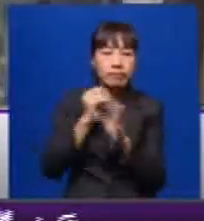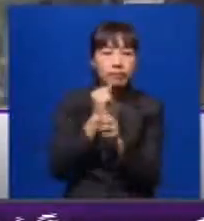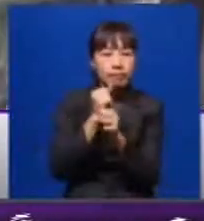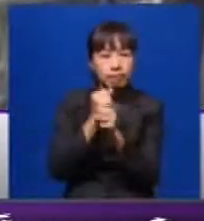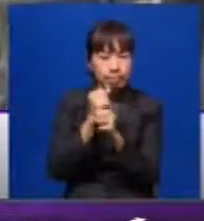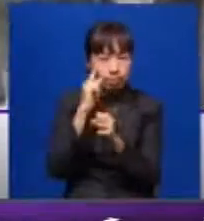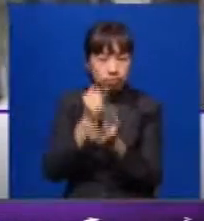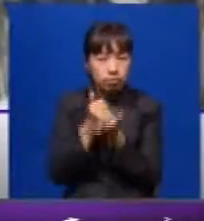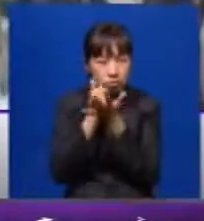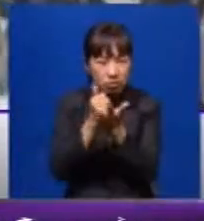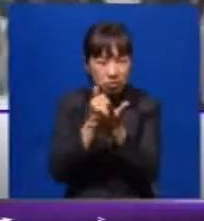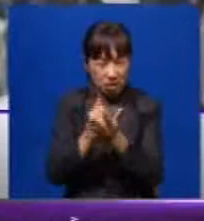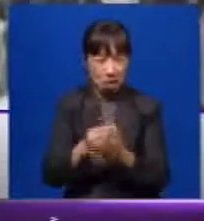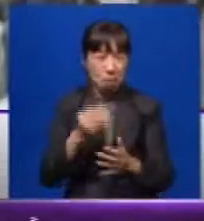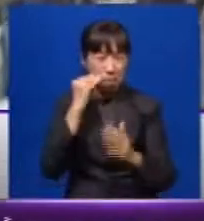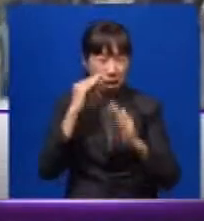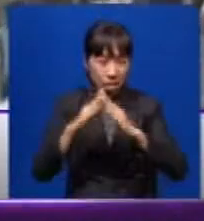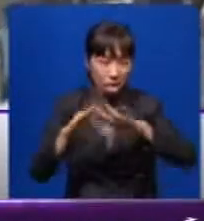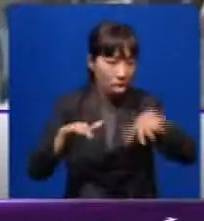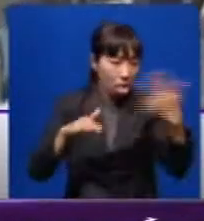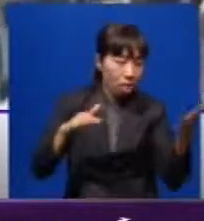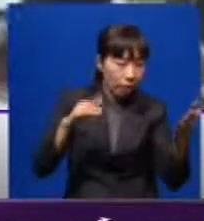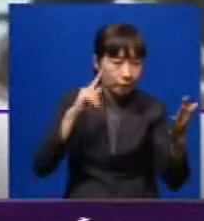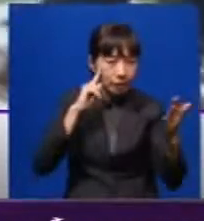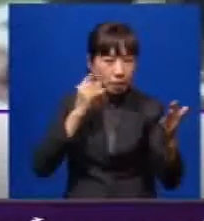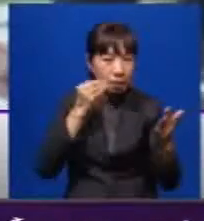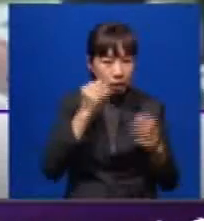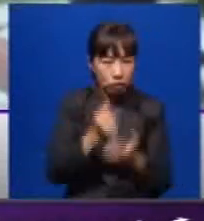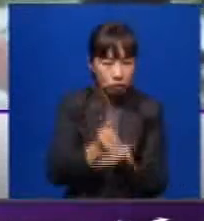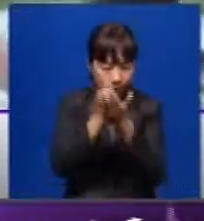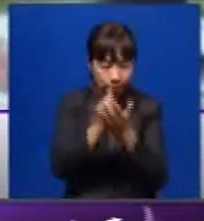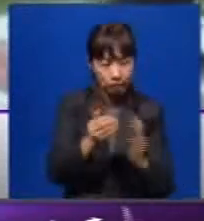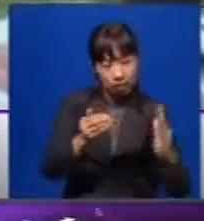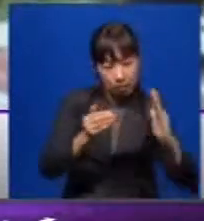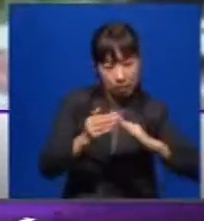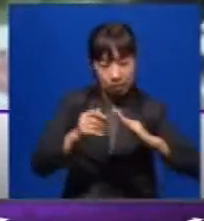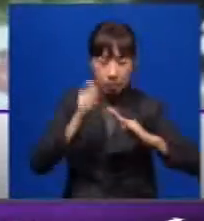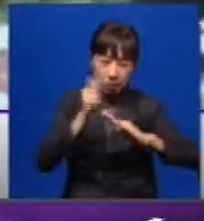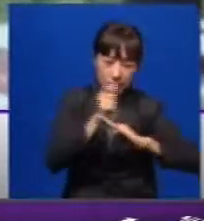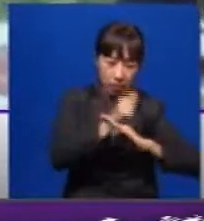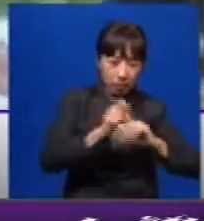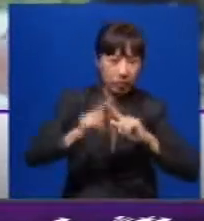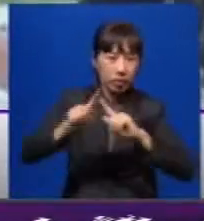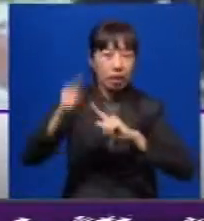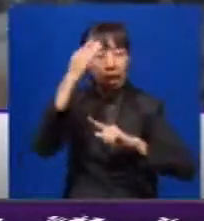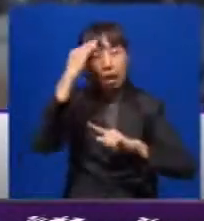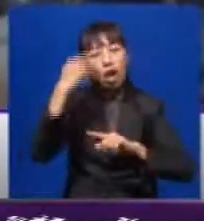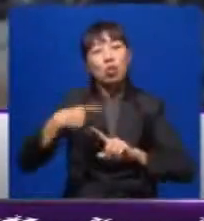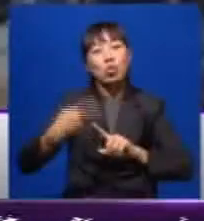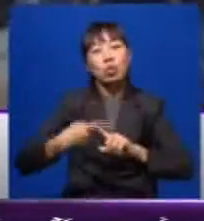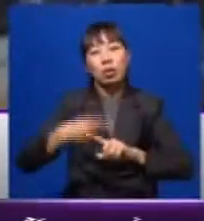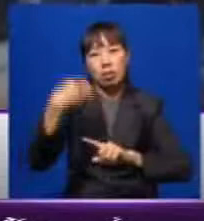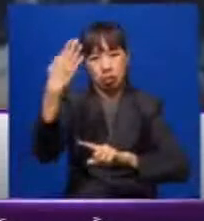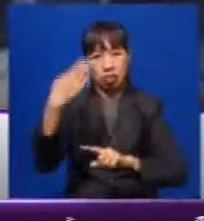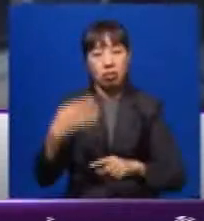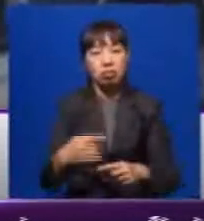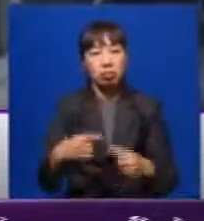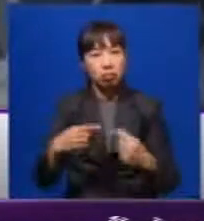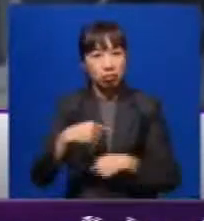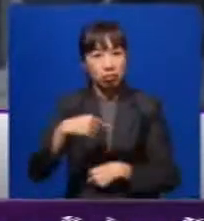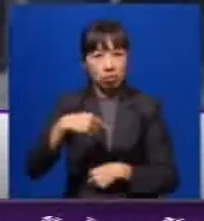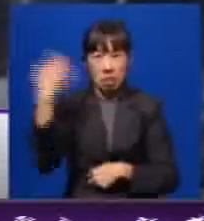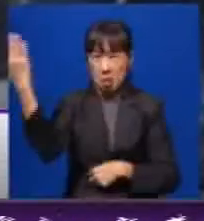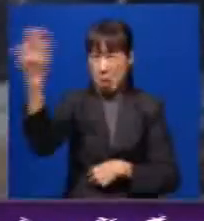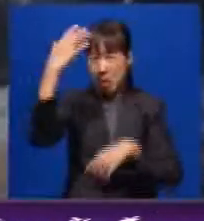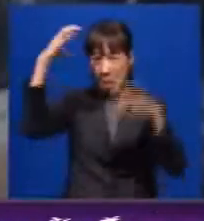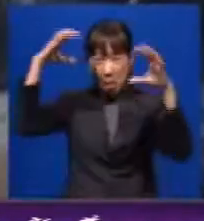ที ไปช่วยกมุงหังคาบ้านให้ประชาชนไปก่อนเพื่ให้พักอาศัยเป็การชวคราวส่นภายุ รืดูร้อนที่พัดกระหน่าม